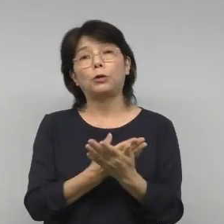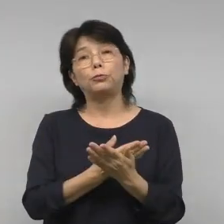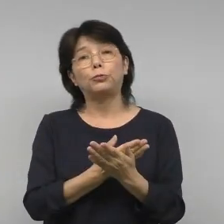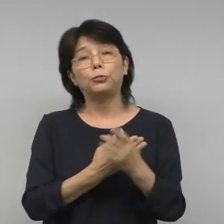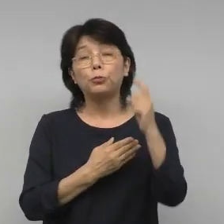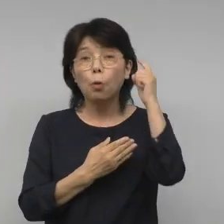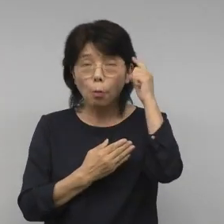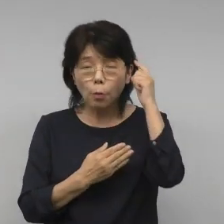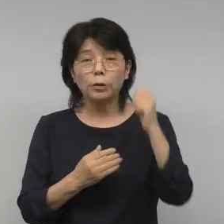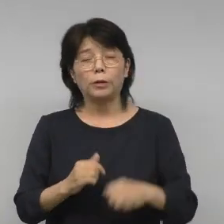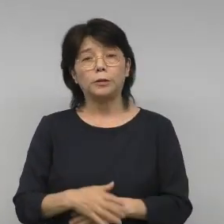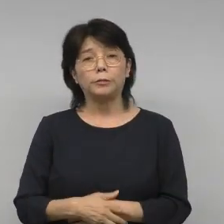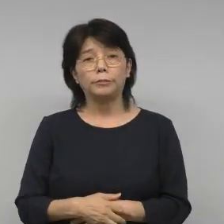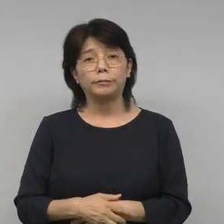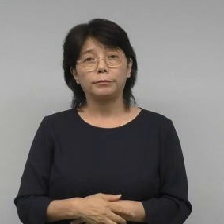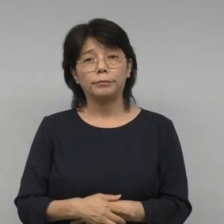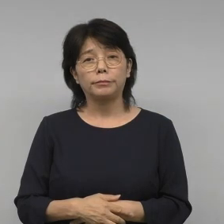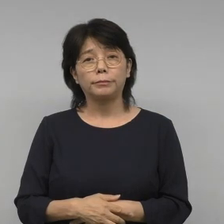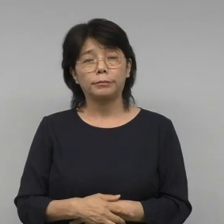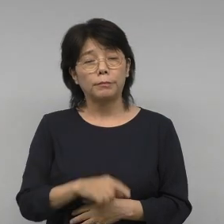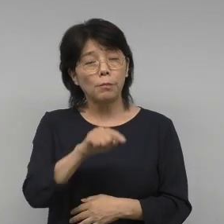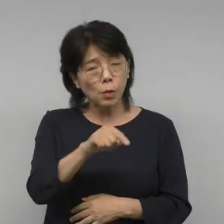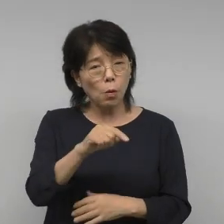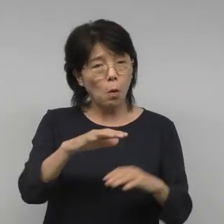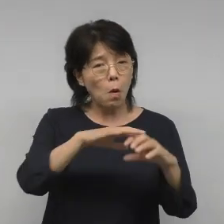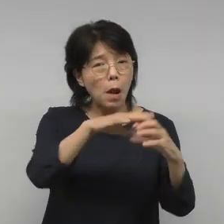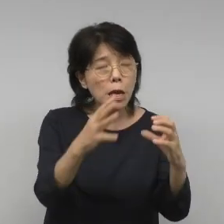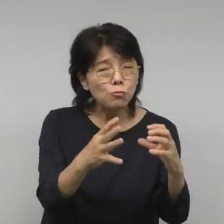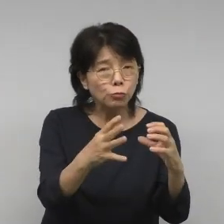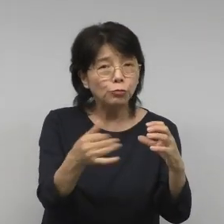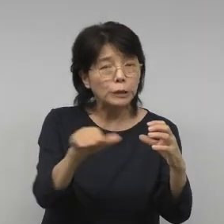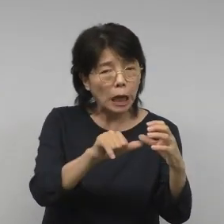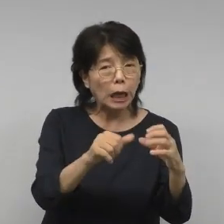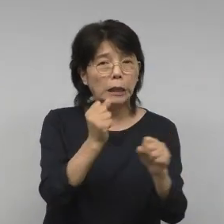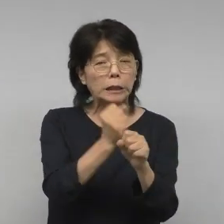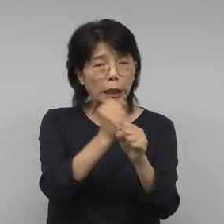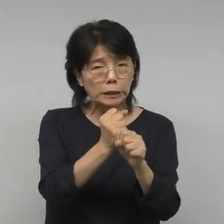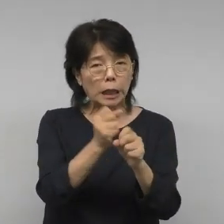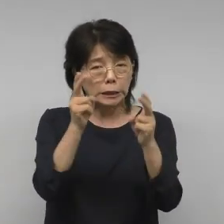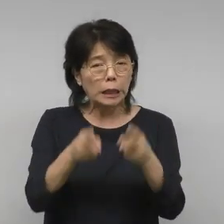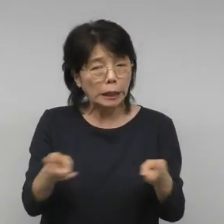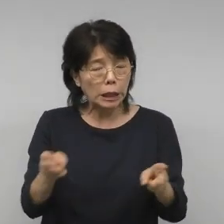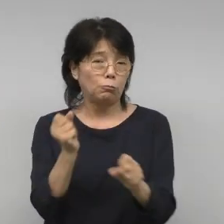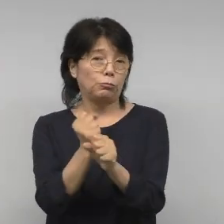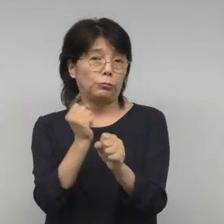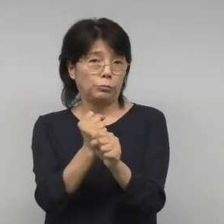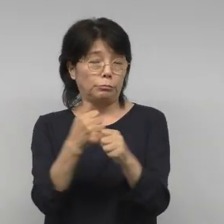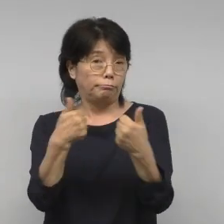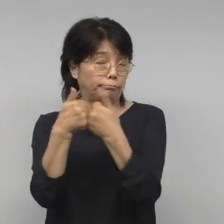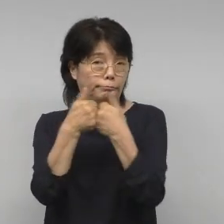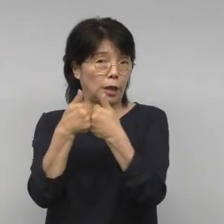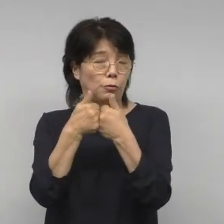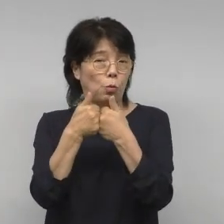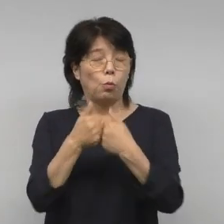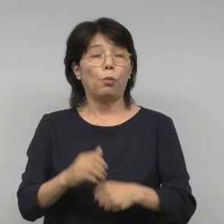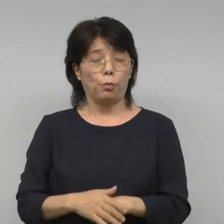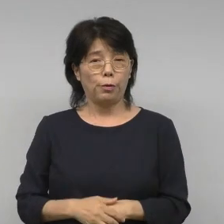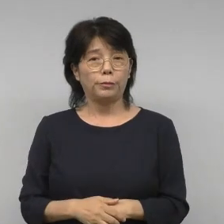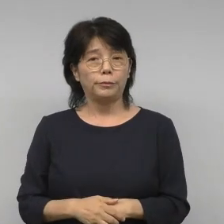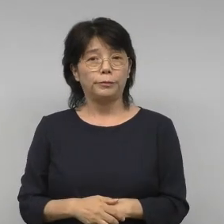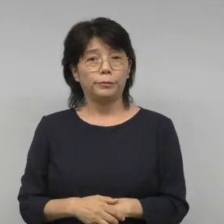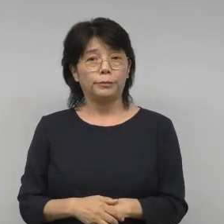思っております。したがって被覆とか碾茶の生産体制の構築方法の検討というふうなこ